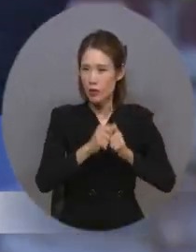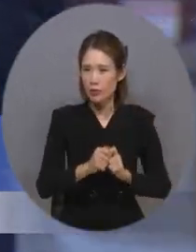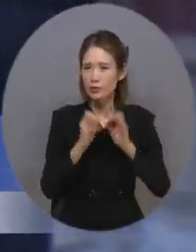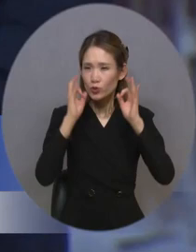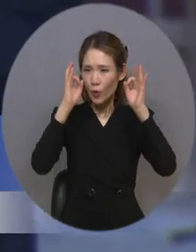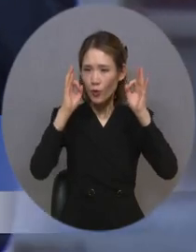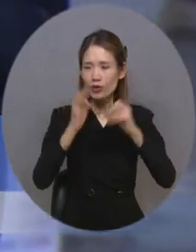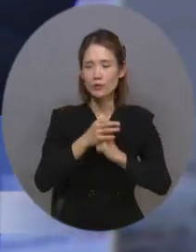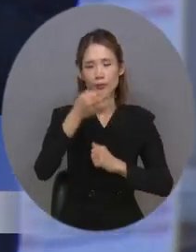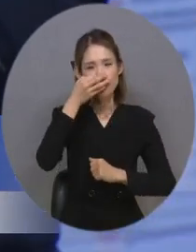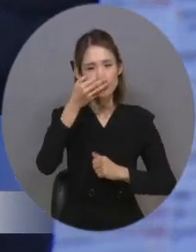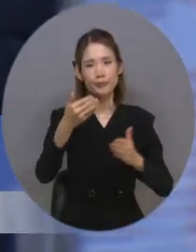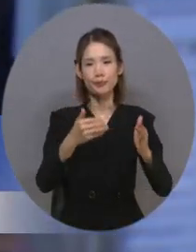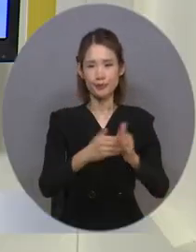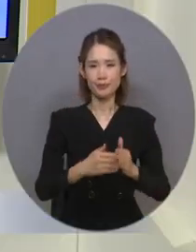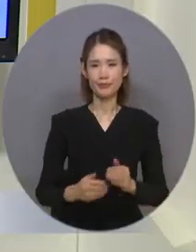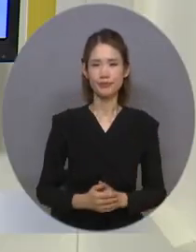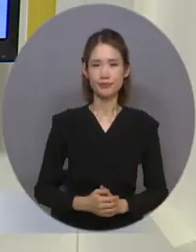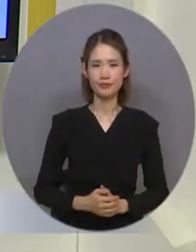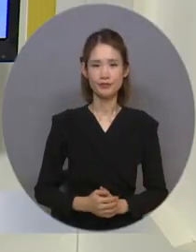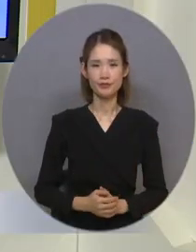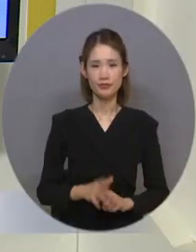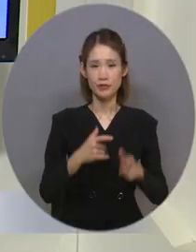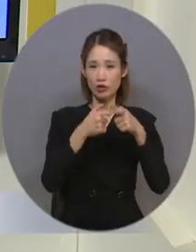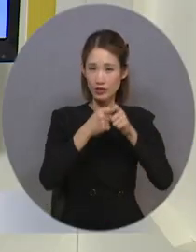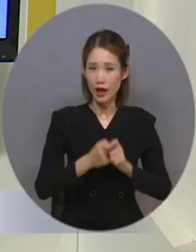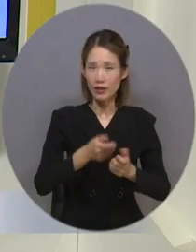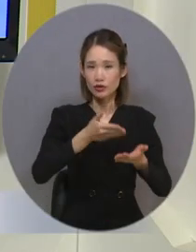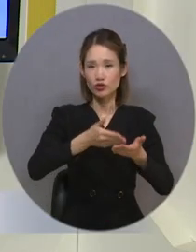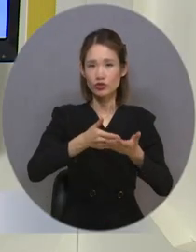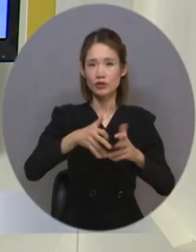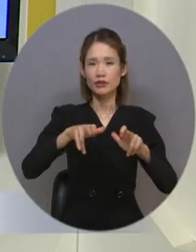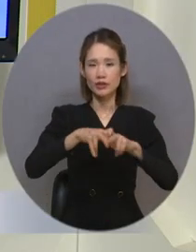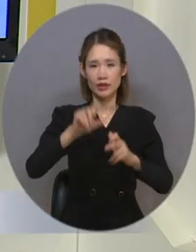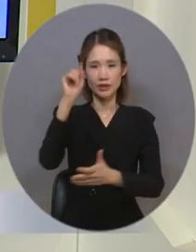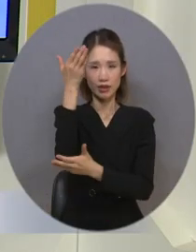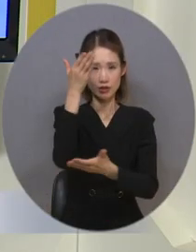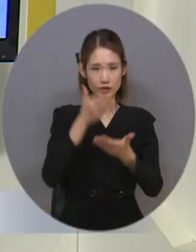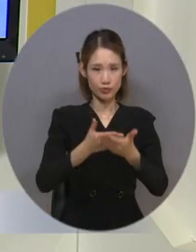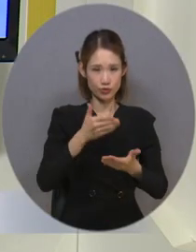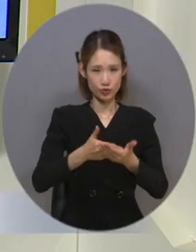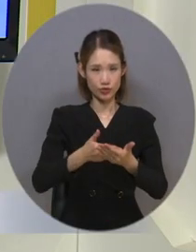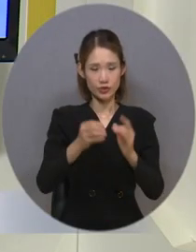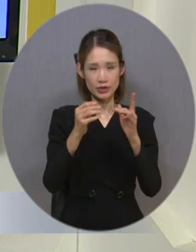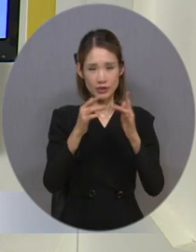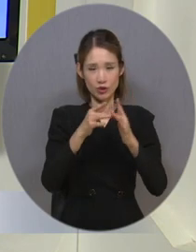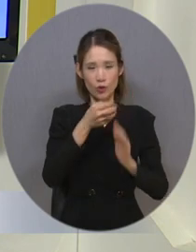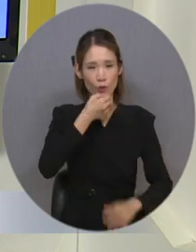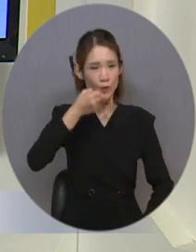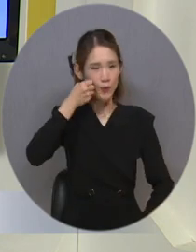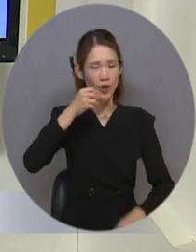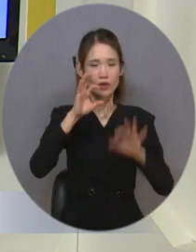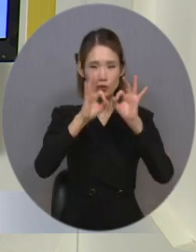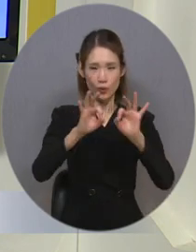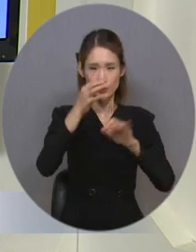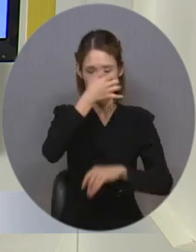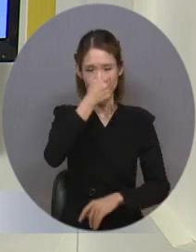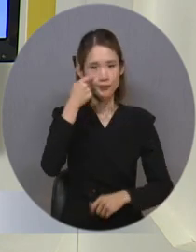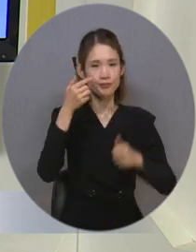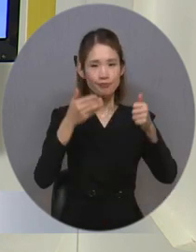노력을 기울이겠다고 말했습니다 더 자세한 뉴스는 장애인 신문과 웰페어뉴스 홈페이지를 통해 확인할 수